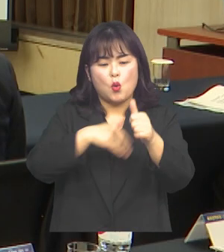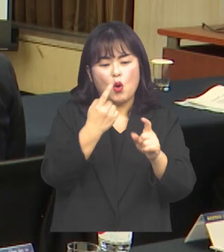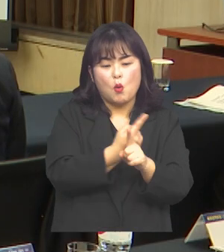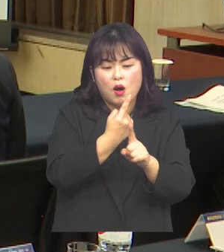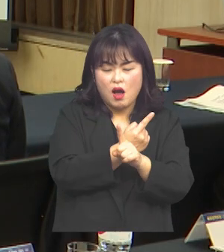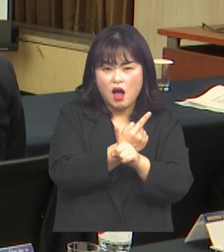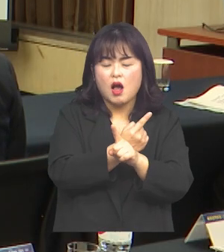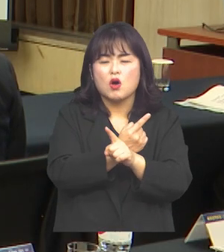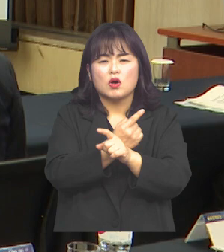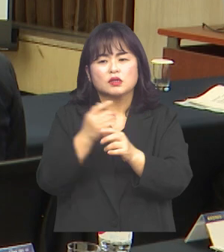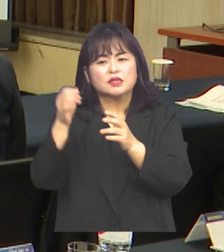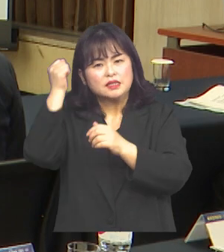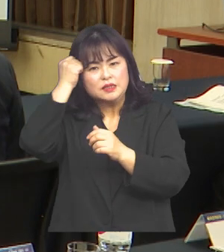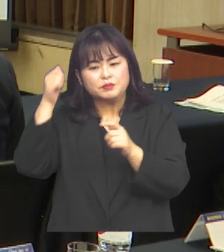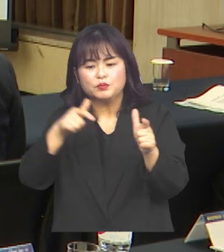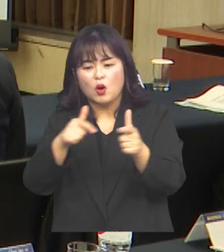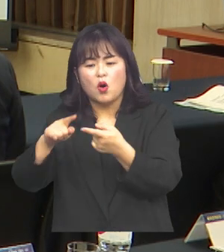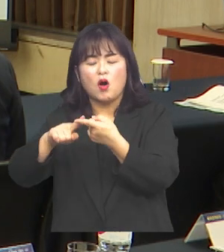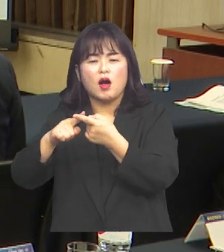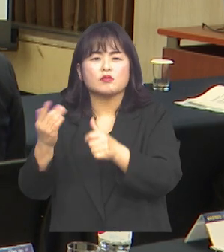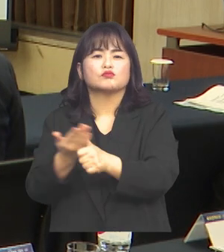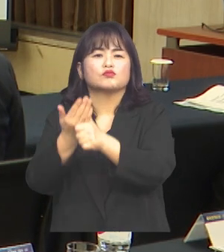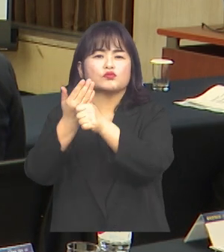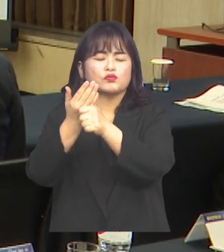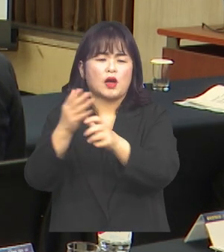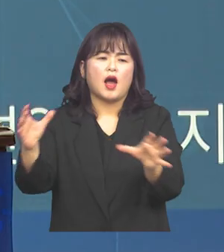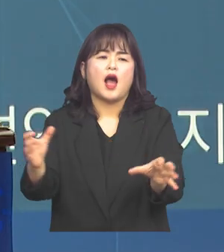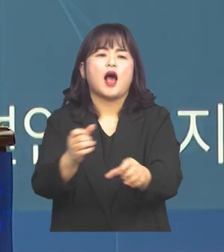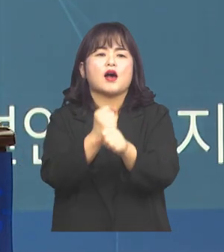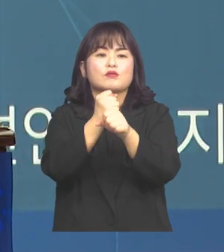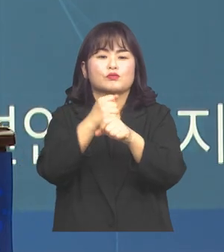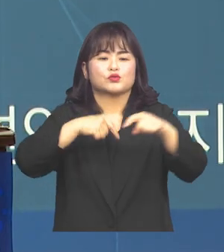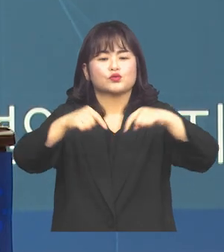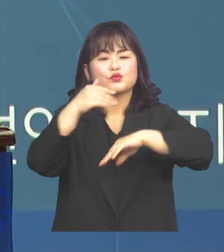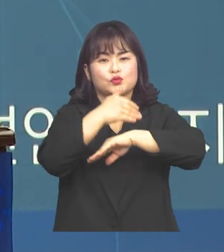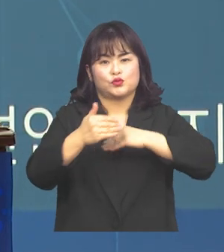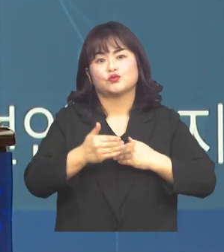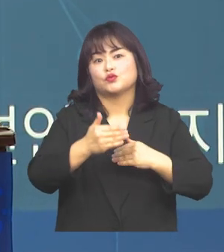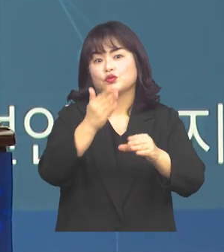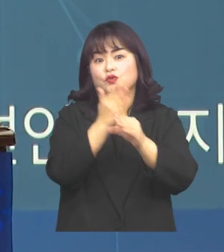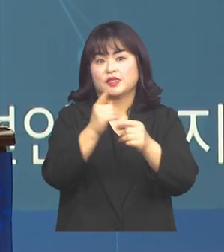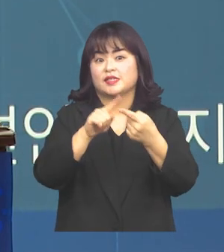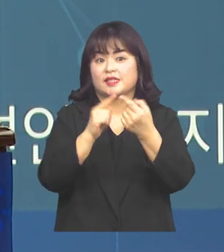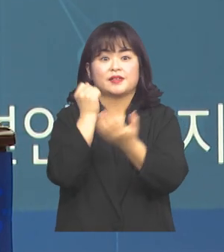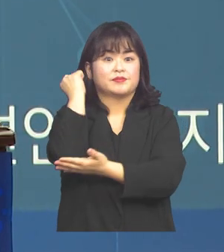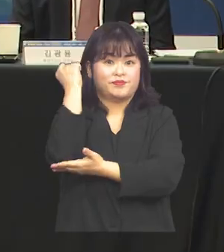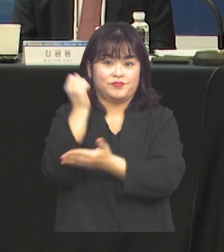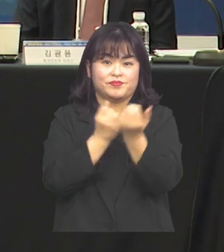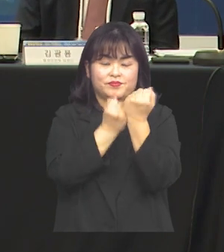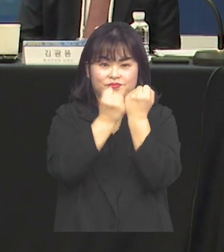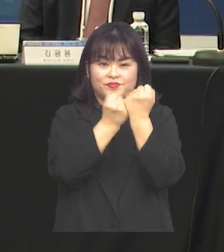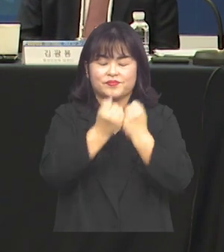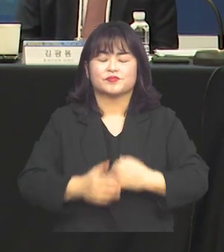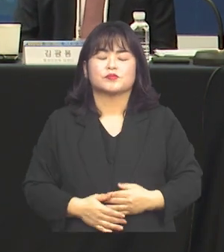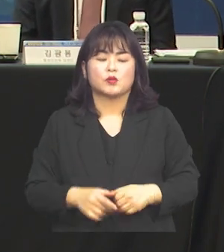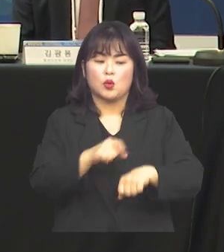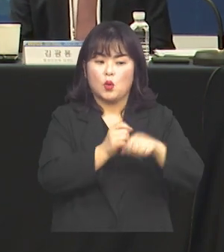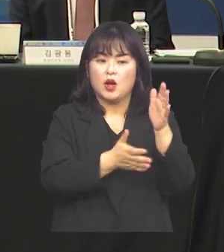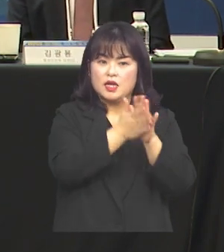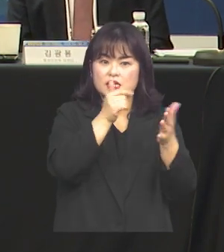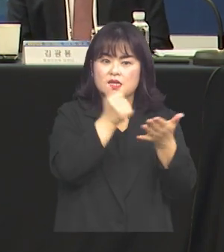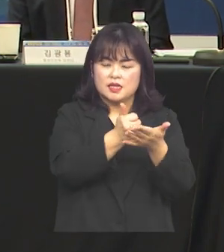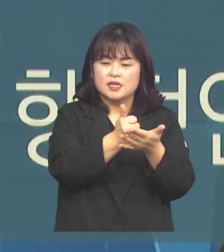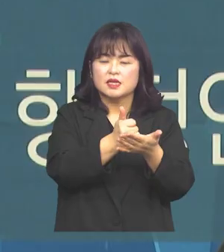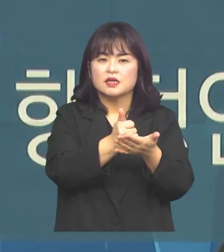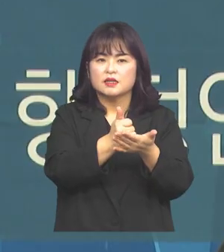환경 개선, 대규모 주거단지 조성 등 종합적 정책이 추진되고 있다고 말했습니다. 또한